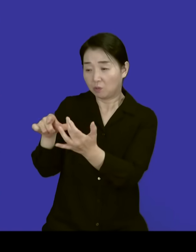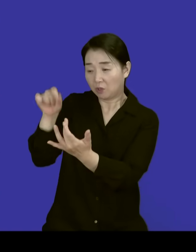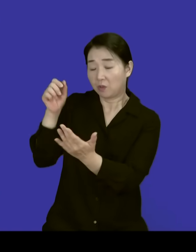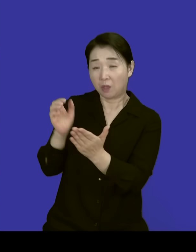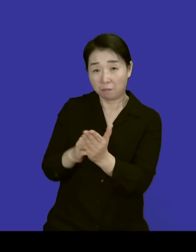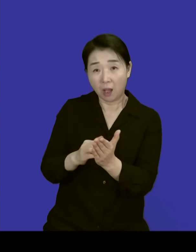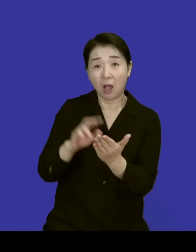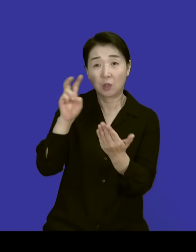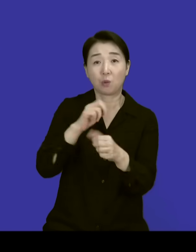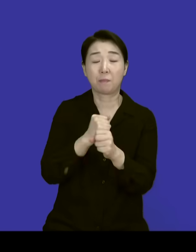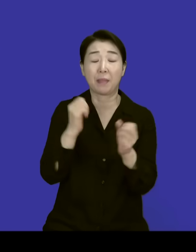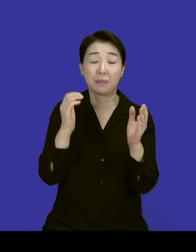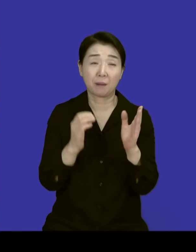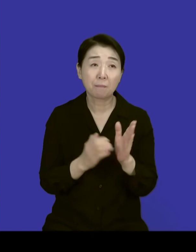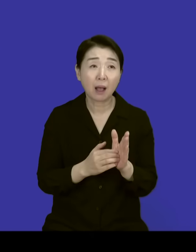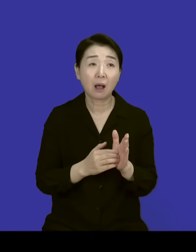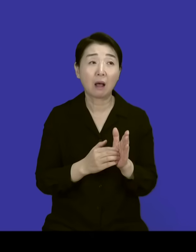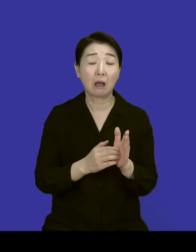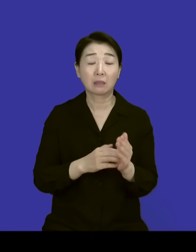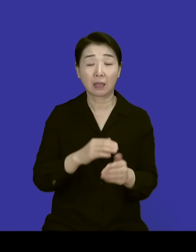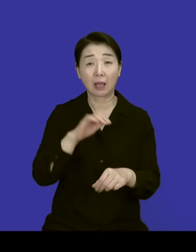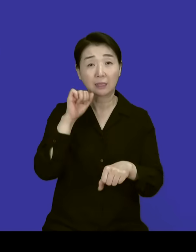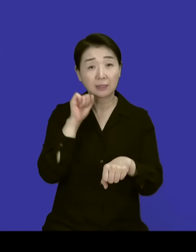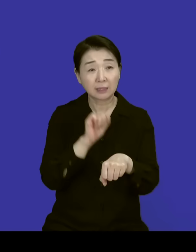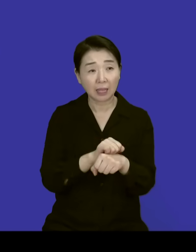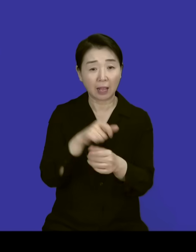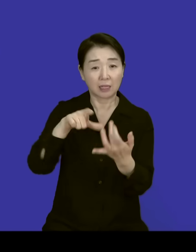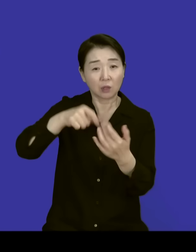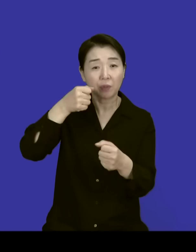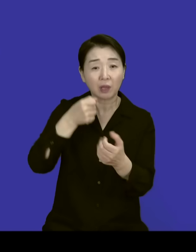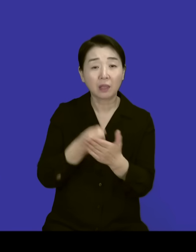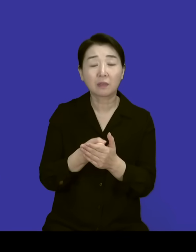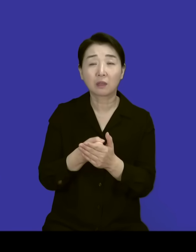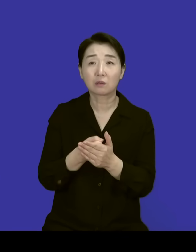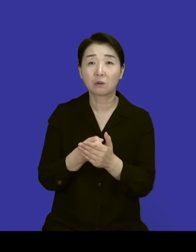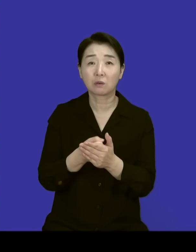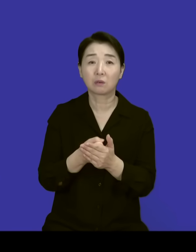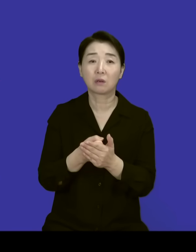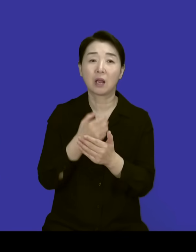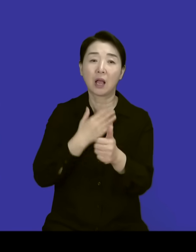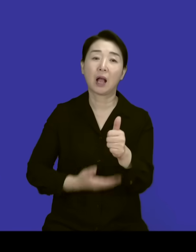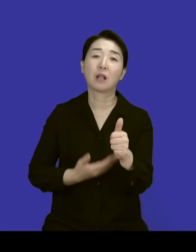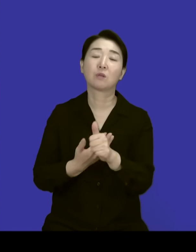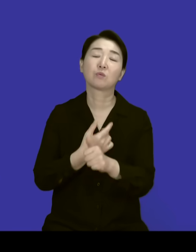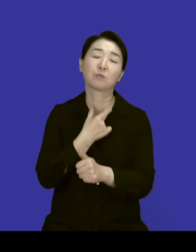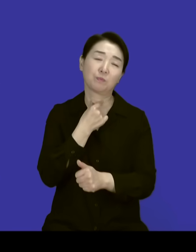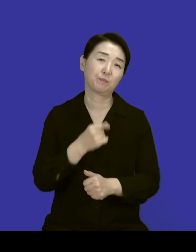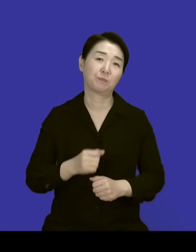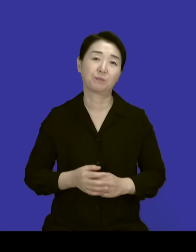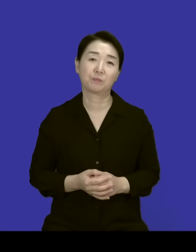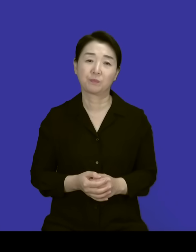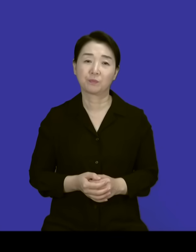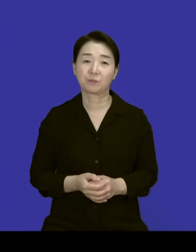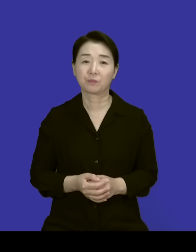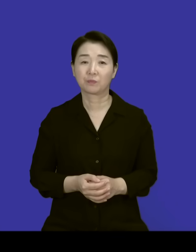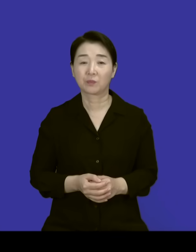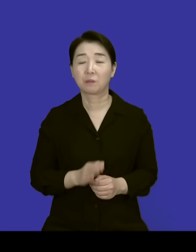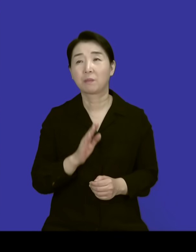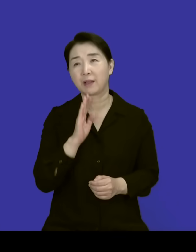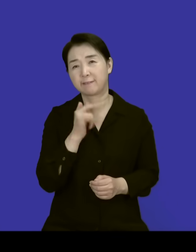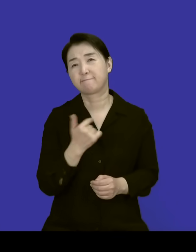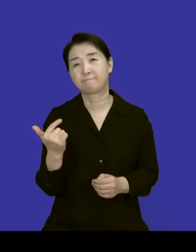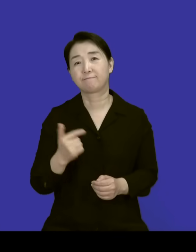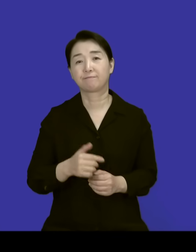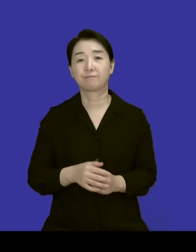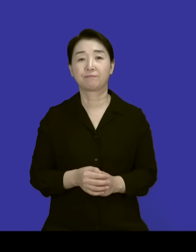음악 관계자와 방송국과 이 관계자들에게 알리고 싶은, 인정받고 싶은 진짜 욕심이 신기하다. 되는 맞아요. 거예요. 그러니까 흔한 그게 표현으로 진짜 컸어요. 그게